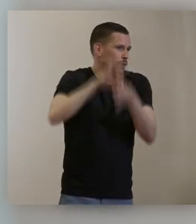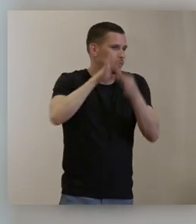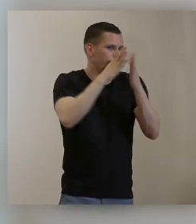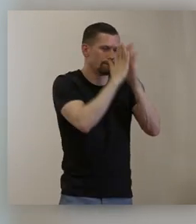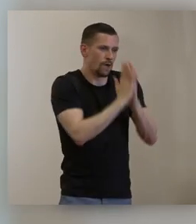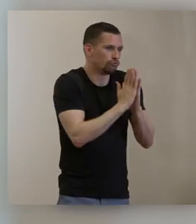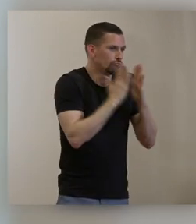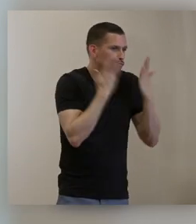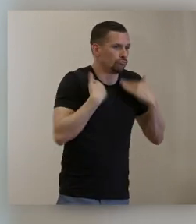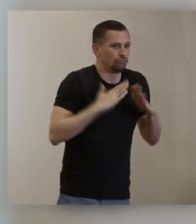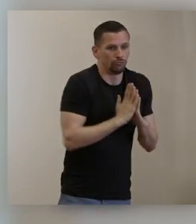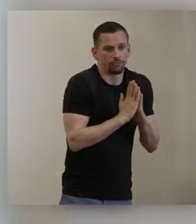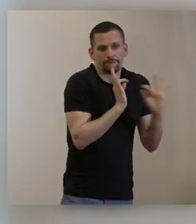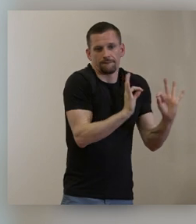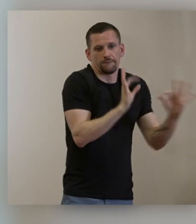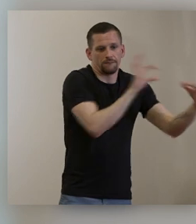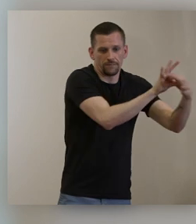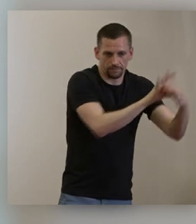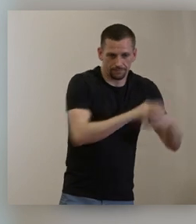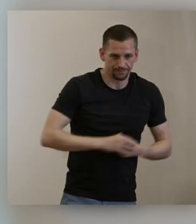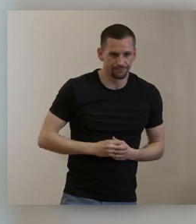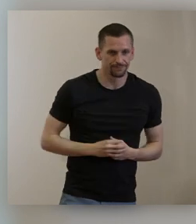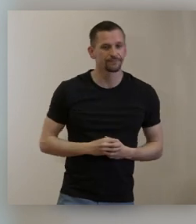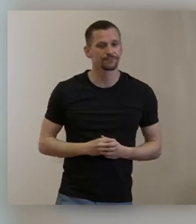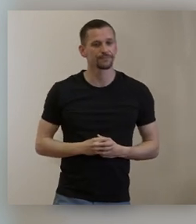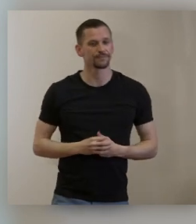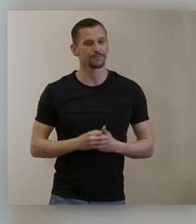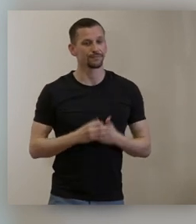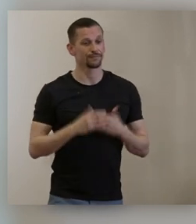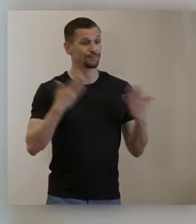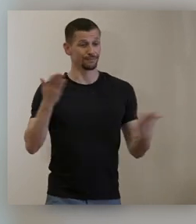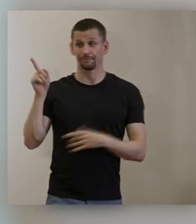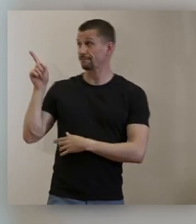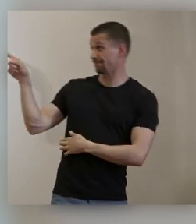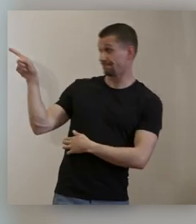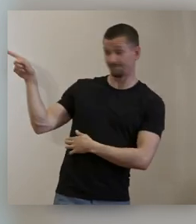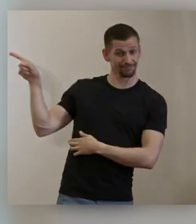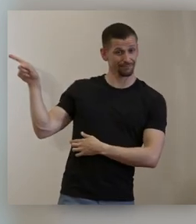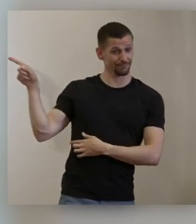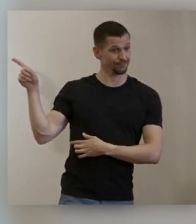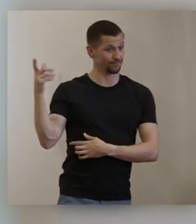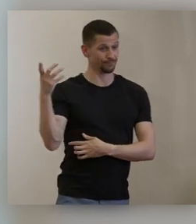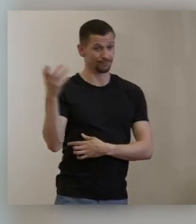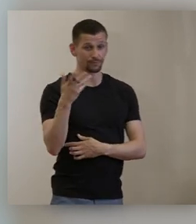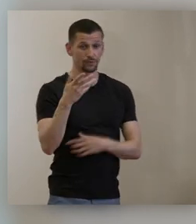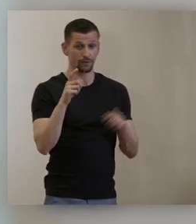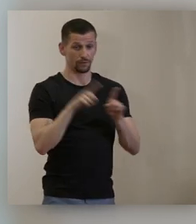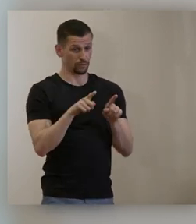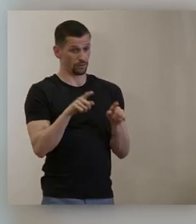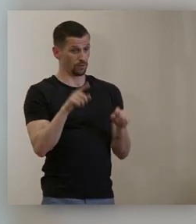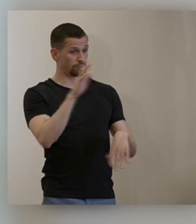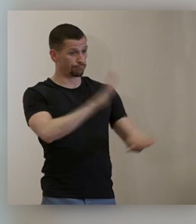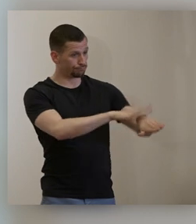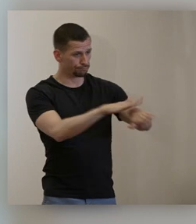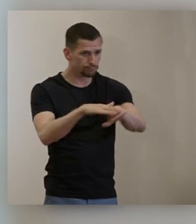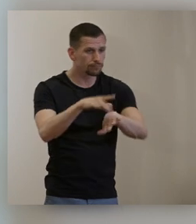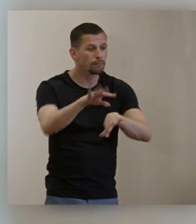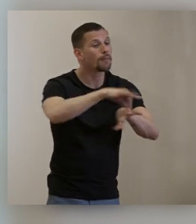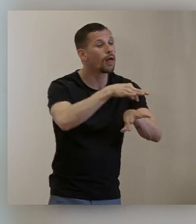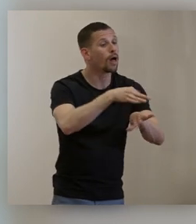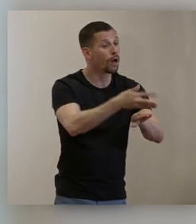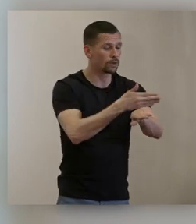l'exception de la volonté toujours présente chez les esclaves de séduire leur maître. Et on a parlé aujourd'hui de l'affranchissement des femmes,